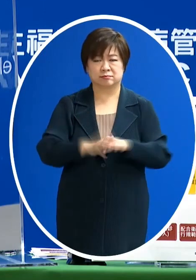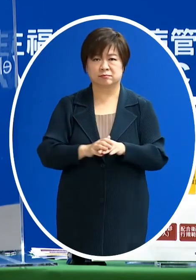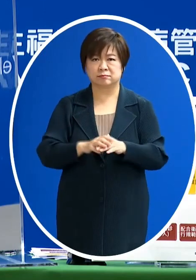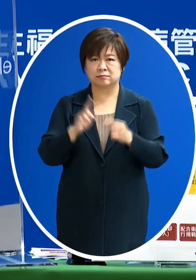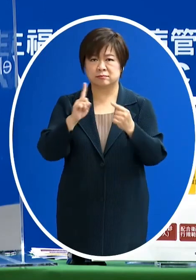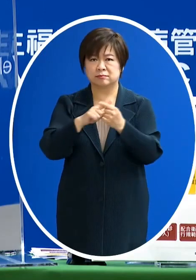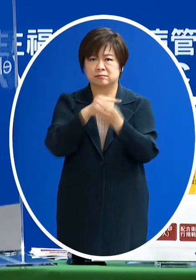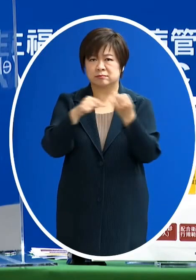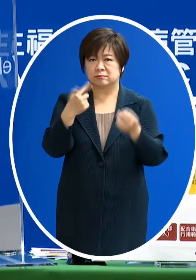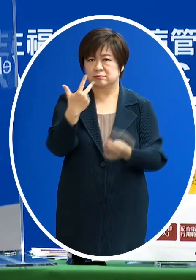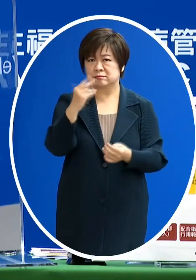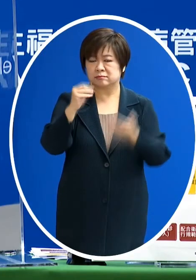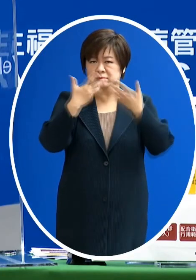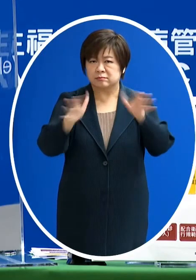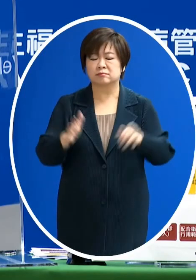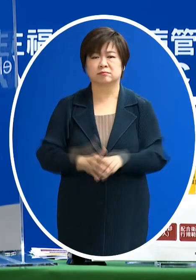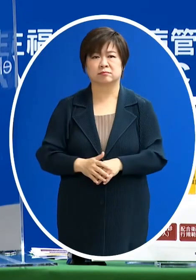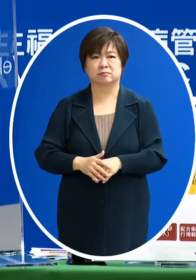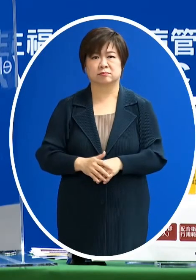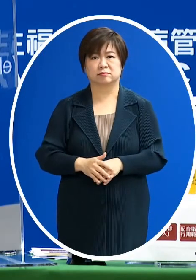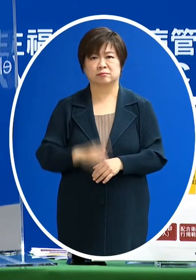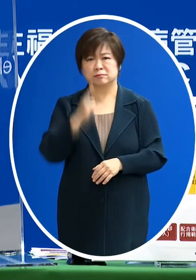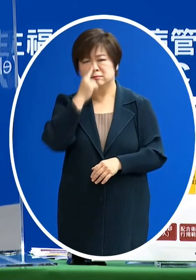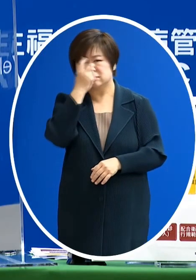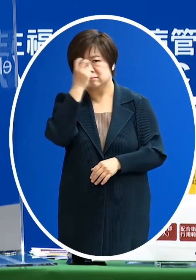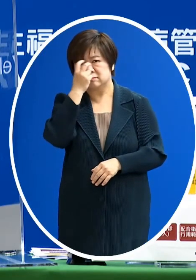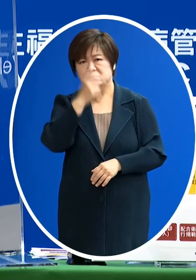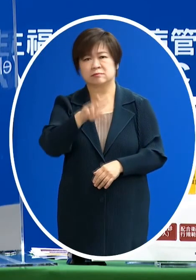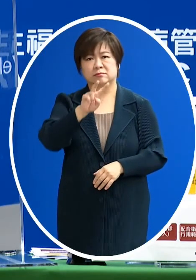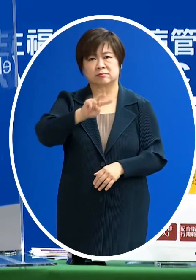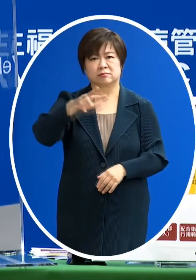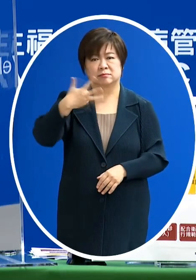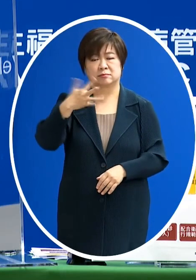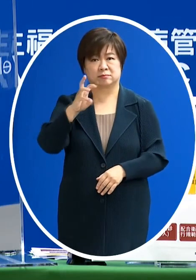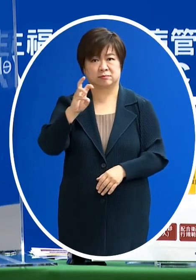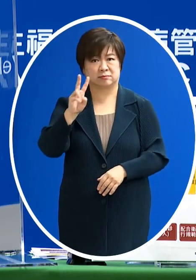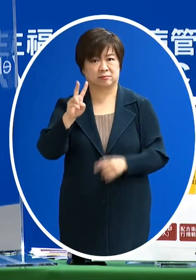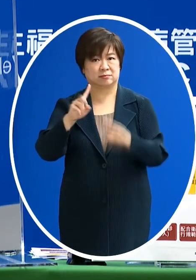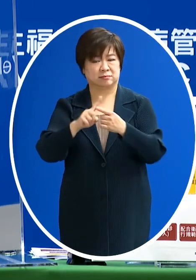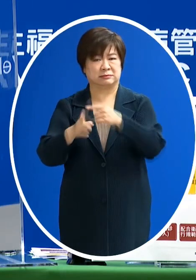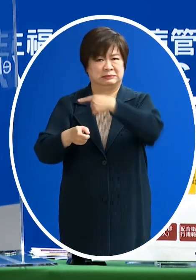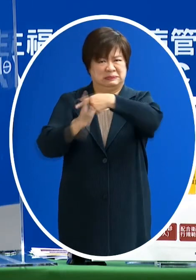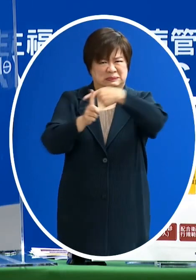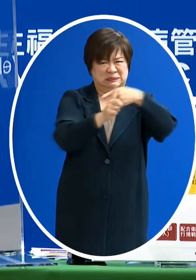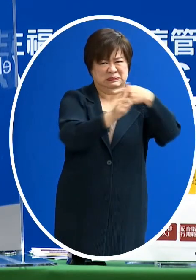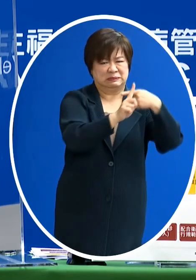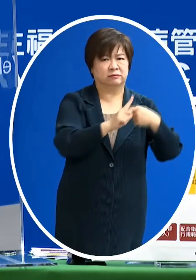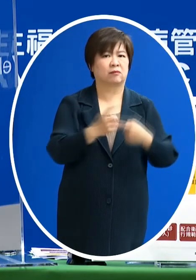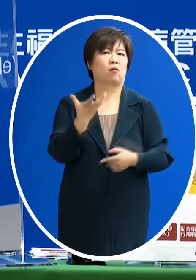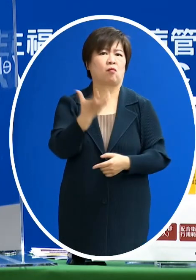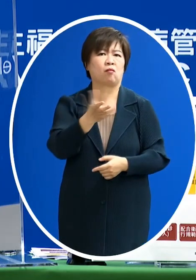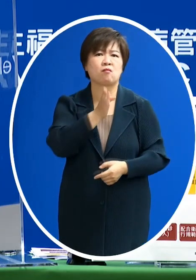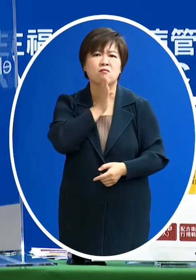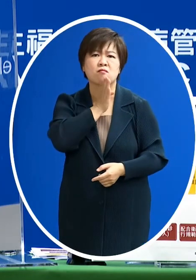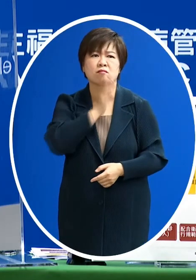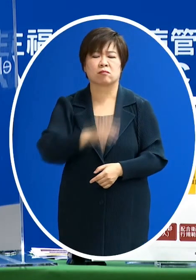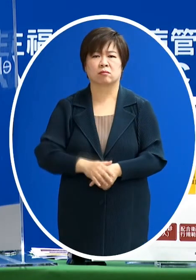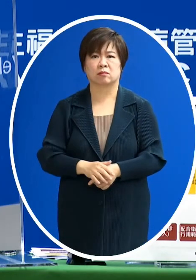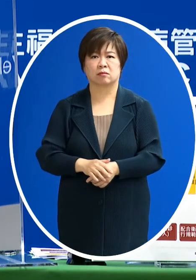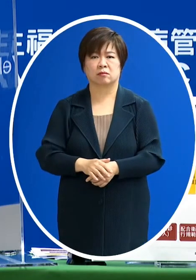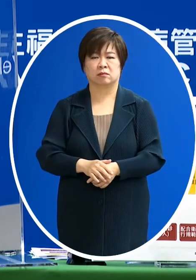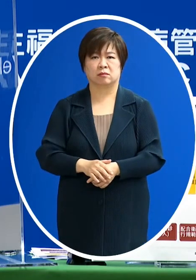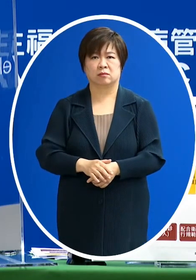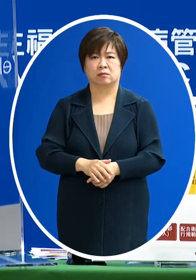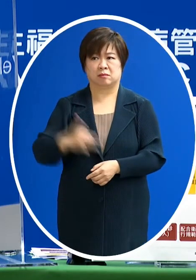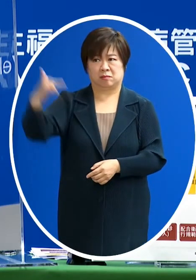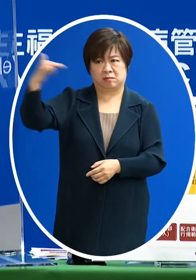7万多，那确实在采出有2832位的一个确诊的病患，对我们边境